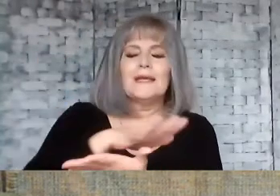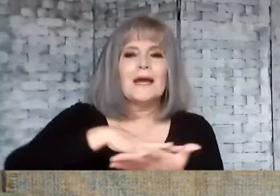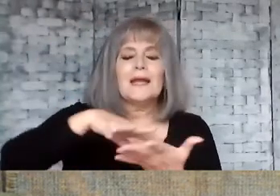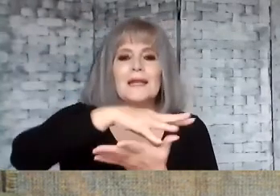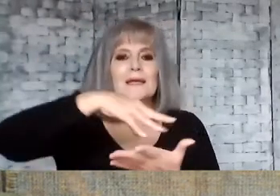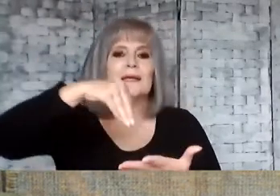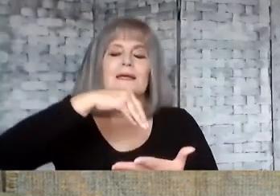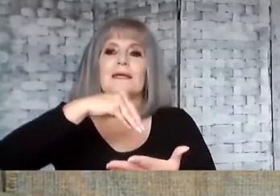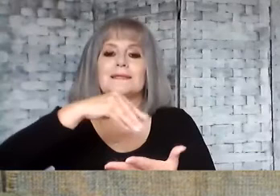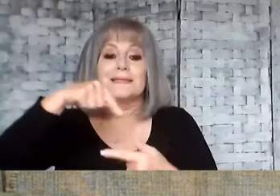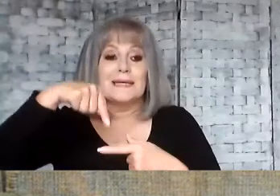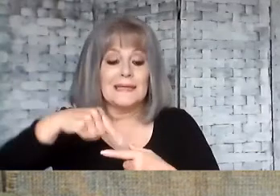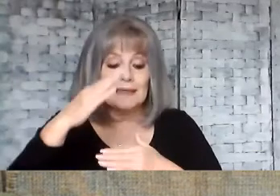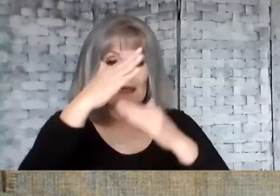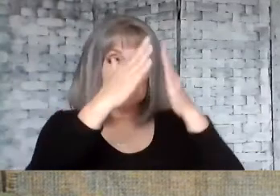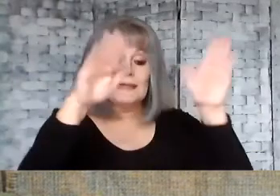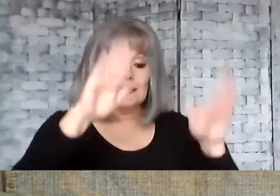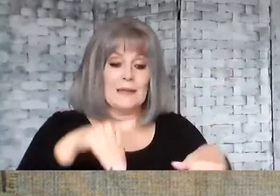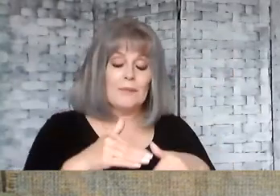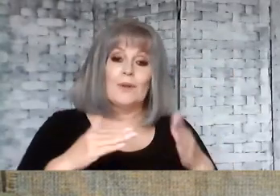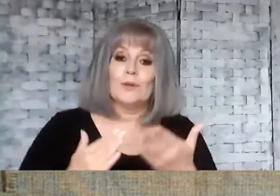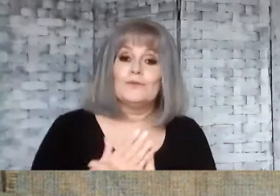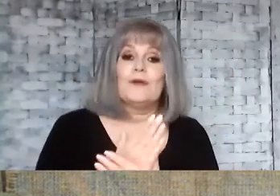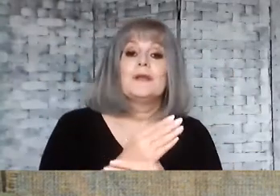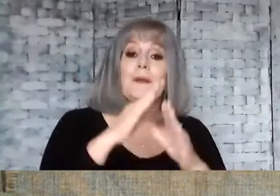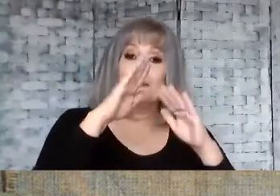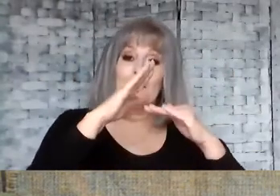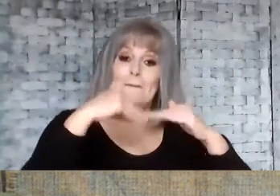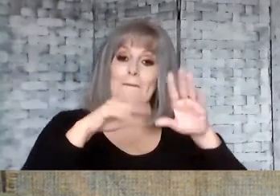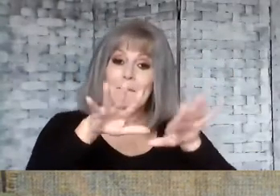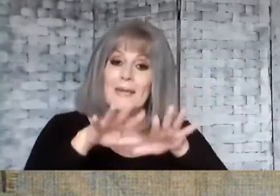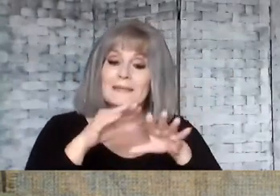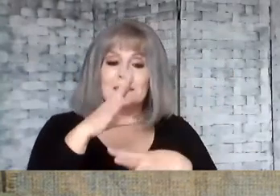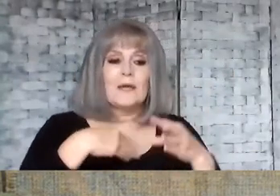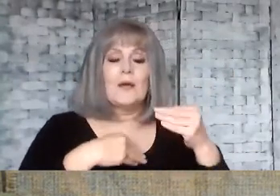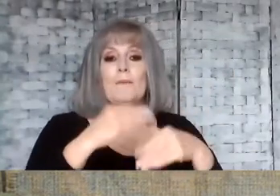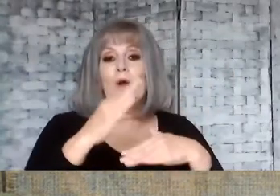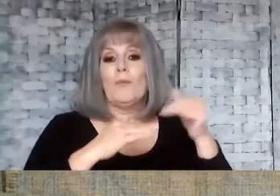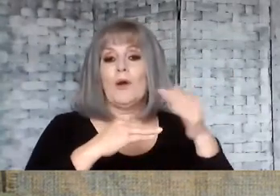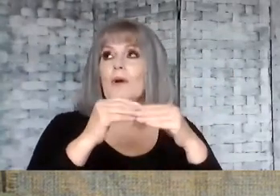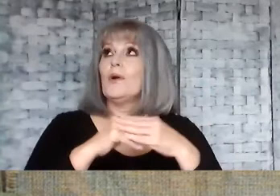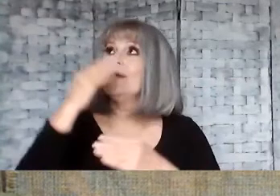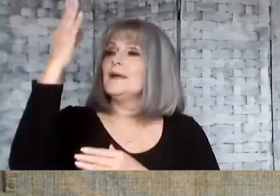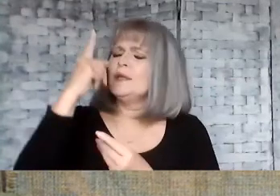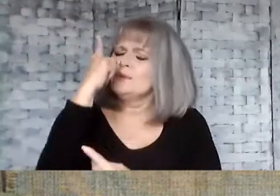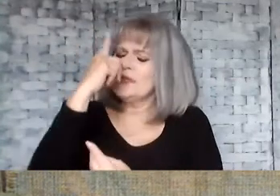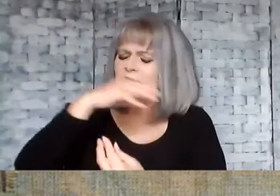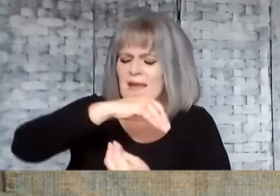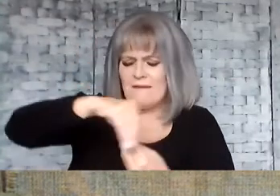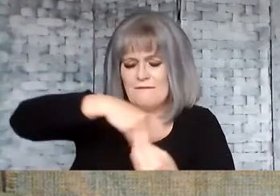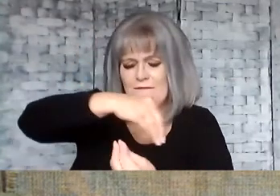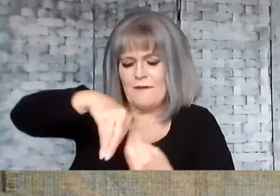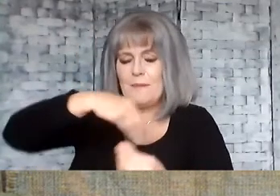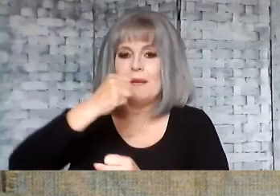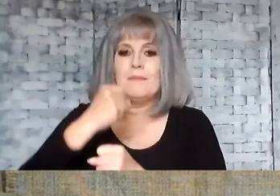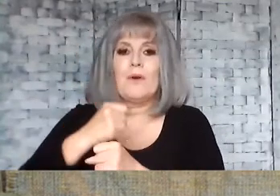dat u dier die Heilige Gees bezig is om die tempel te bouwen met mensen, en dat u ons een familie maak,